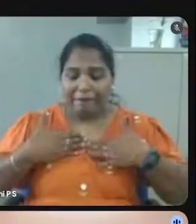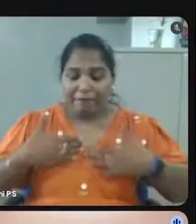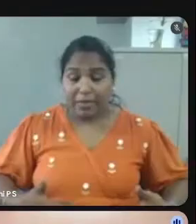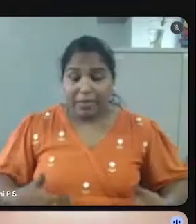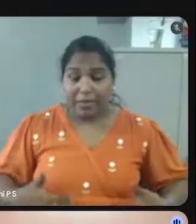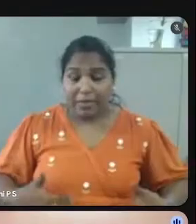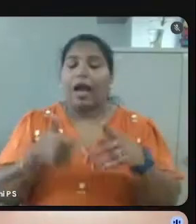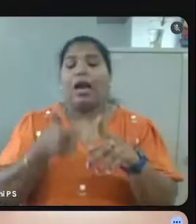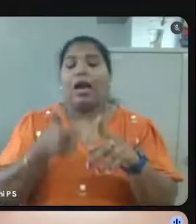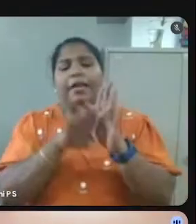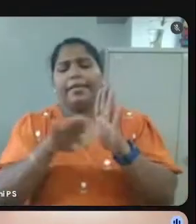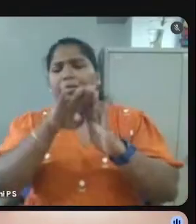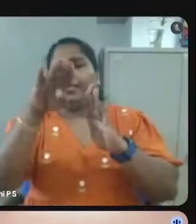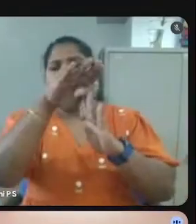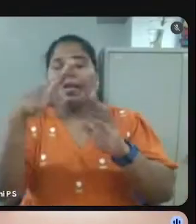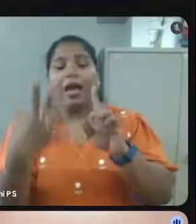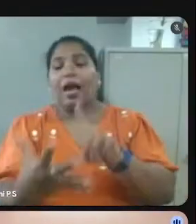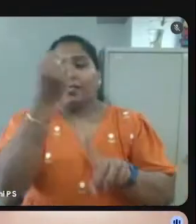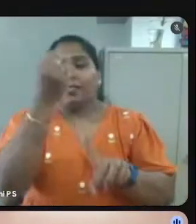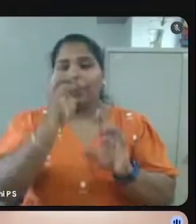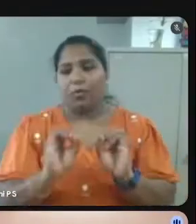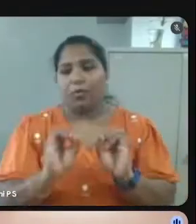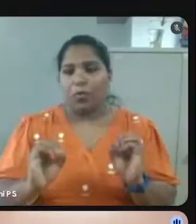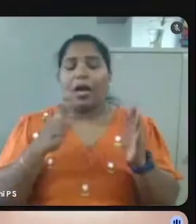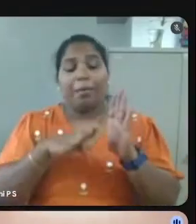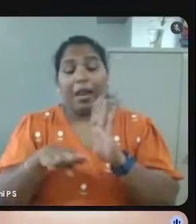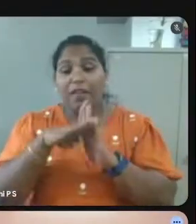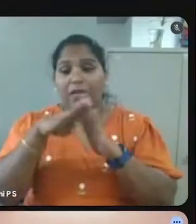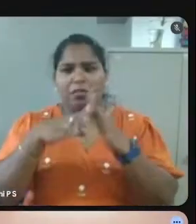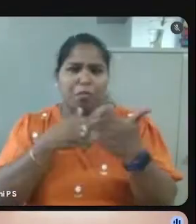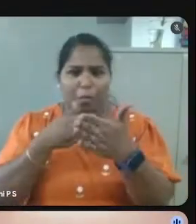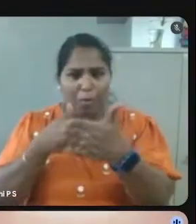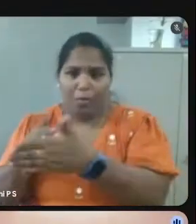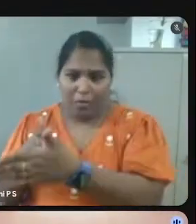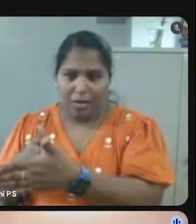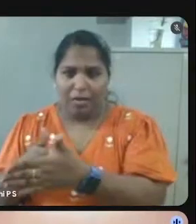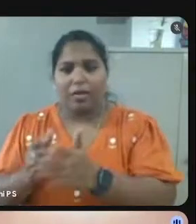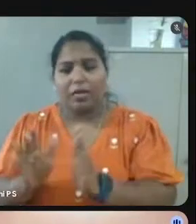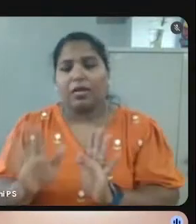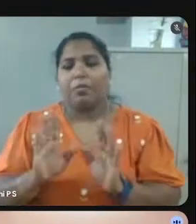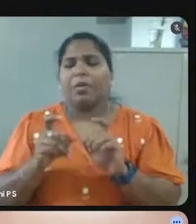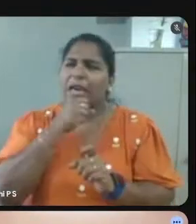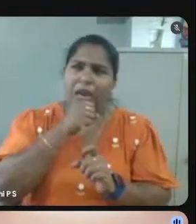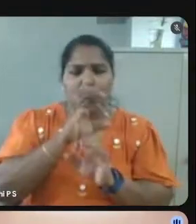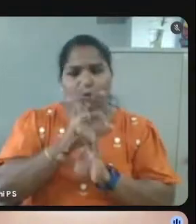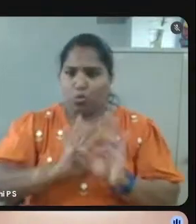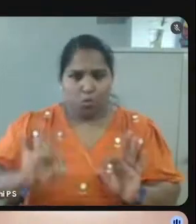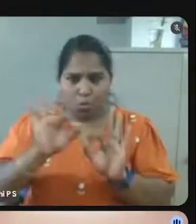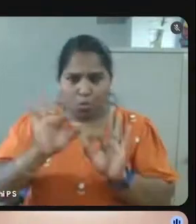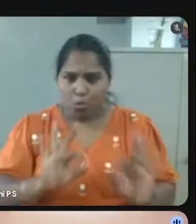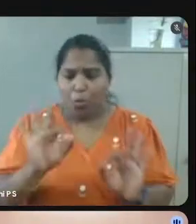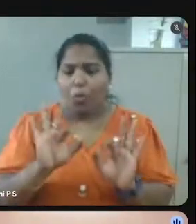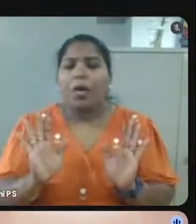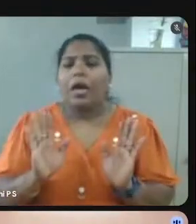ആ കുട്ടികൾക്ക് പിന്നെ ആ സ്റ്റേജിൽ തന്നെ സ്റ്റക്കായും അതിലൊരു പ്രശ്നം ഉണ്ടാവും. അത് തന്നെ പ്രത്യേകമായ ഏജ് ഒന്നും ഇല്ല. ഇത്